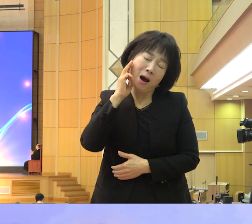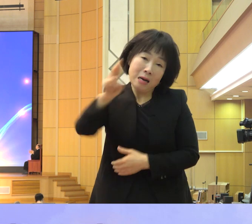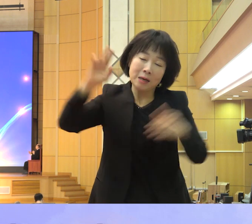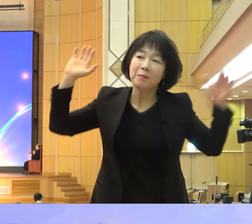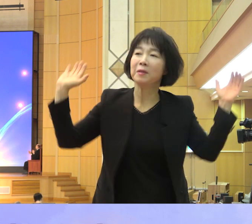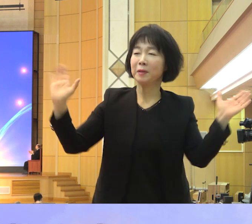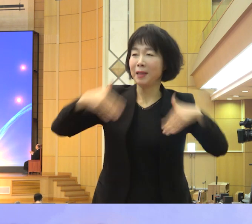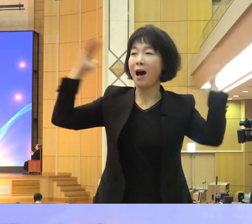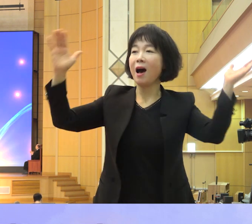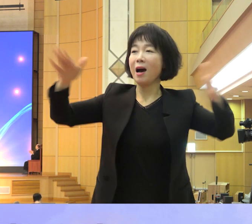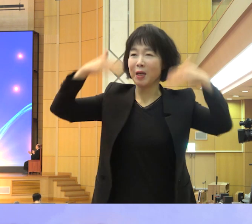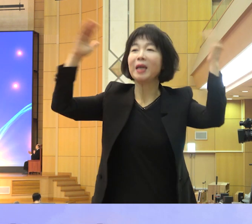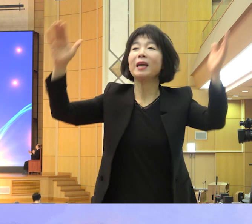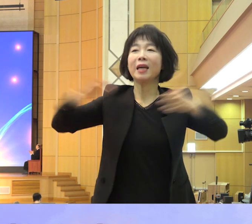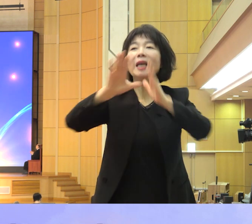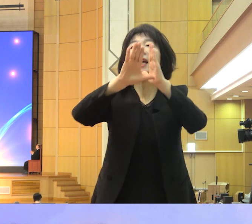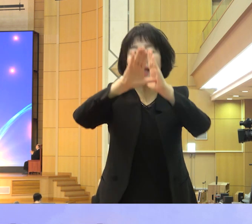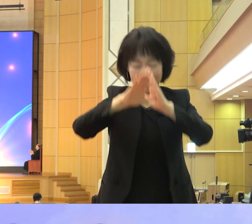사나운